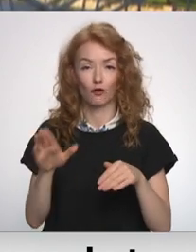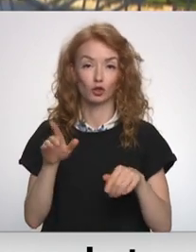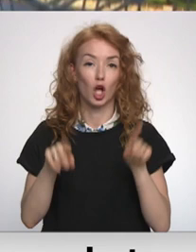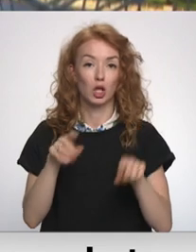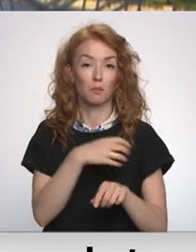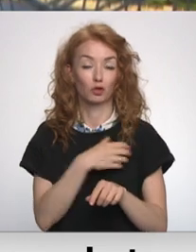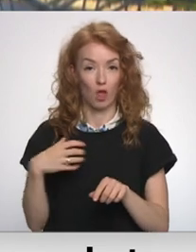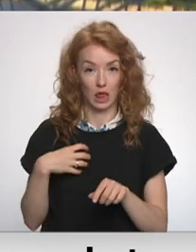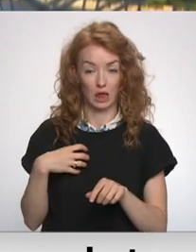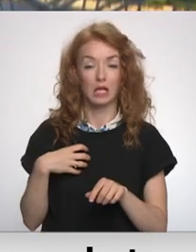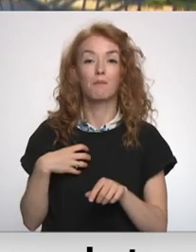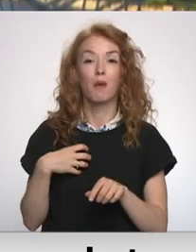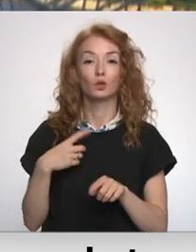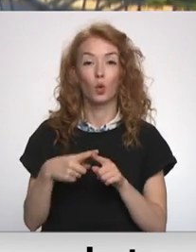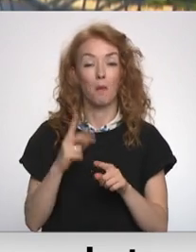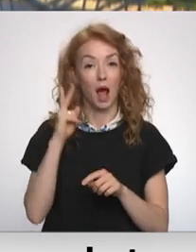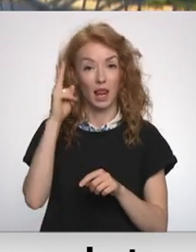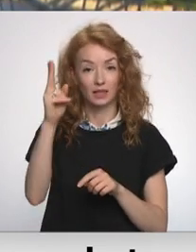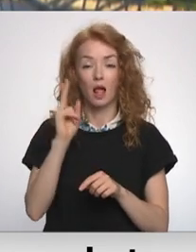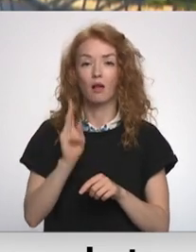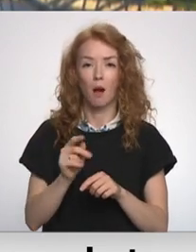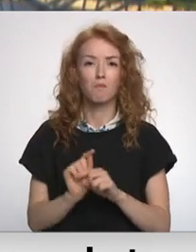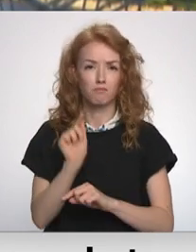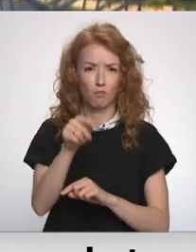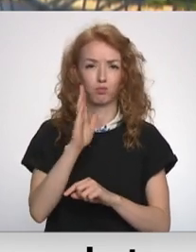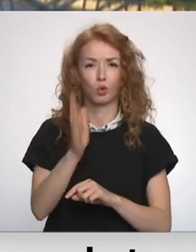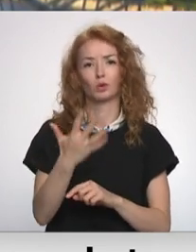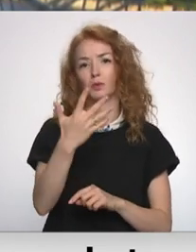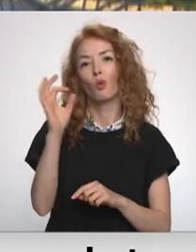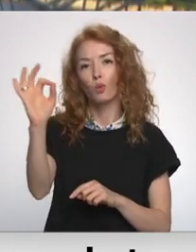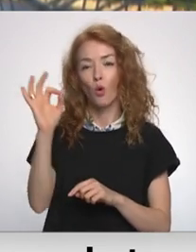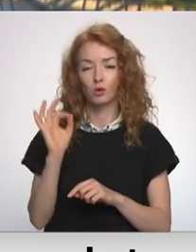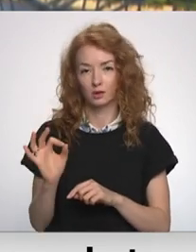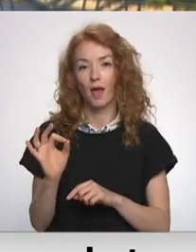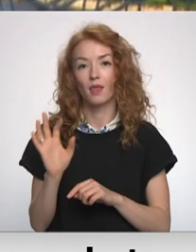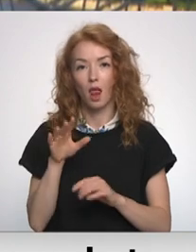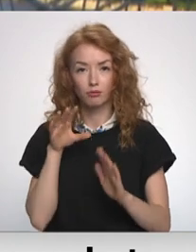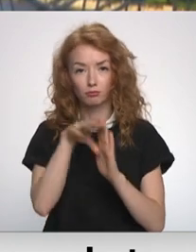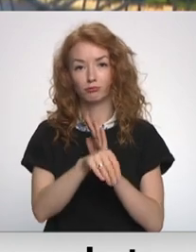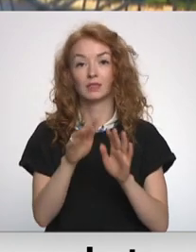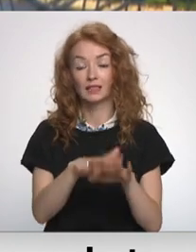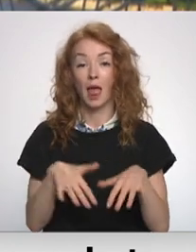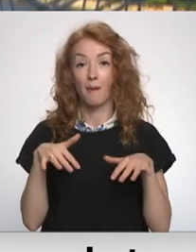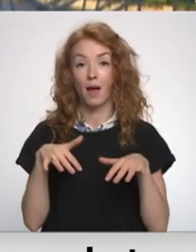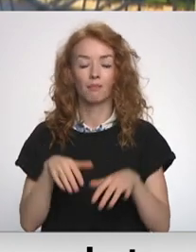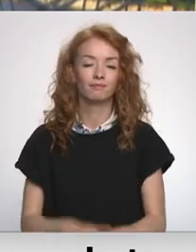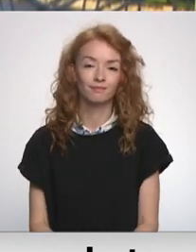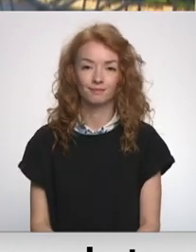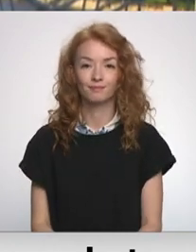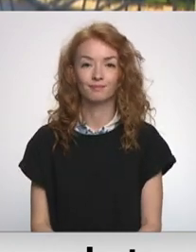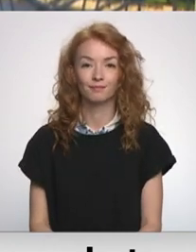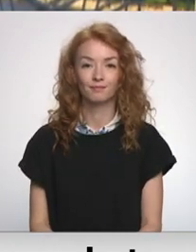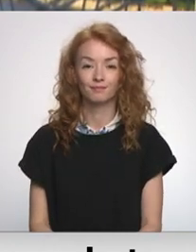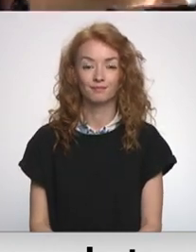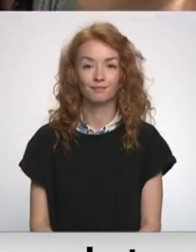pašvaldībās. Partija ir pārliecināta, ka pārvarēs nepieciešamo 5% barjeru iekļūšanā Saeimā. Un plašāk Madara